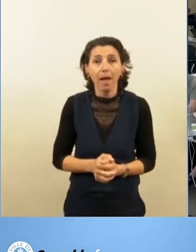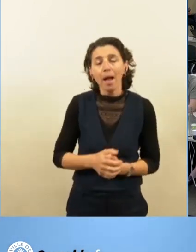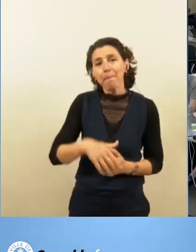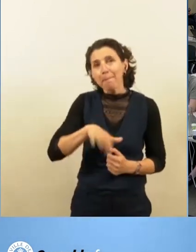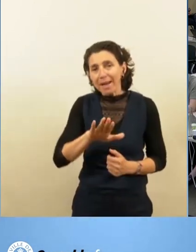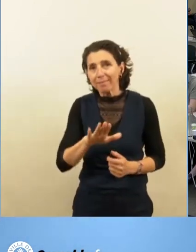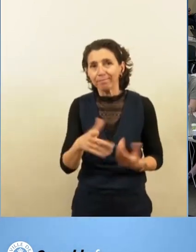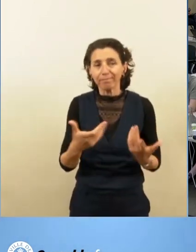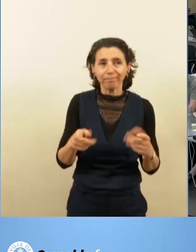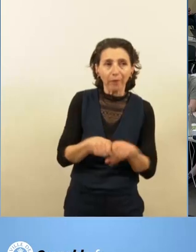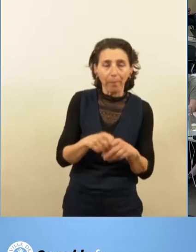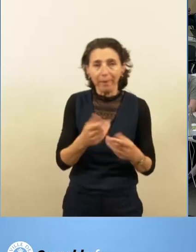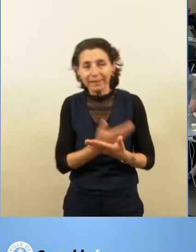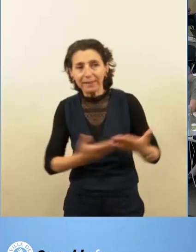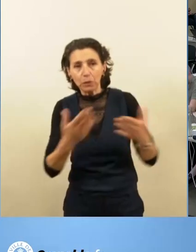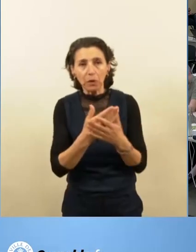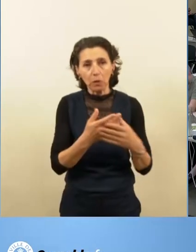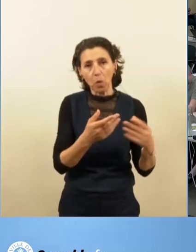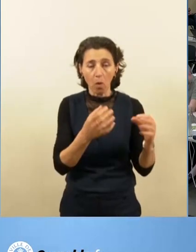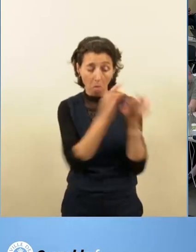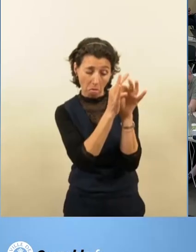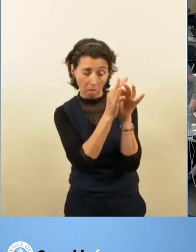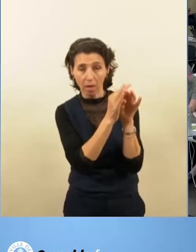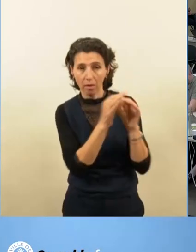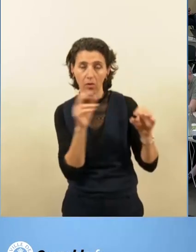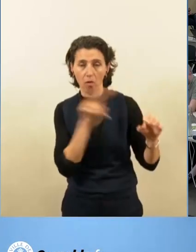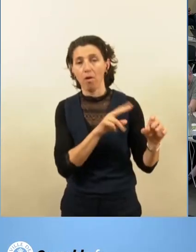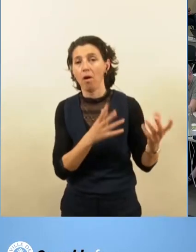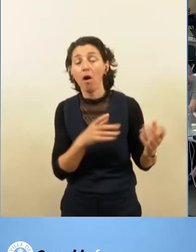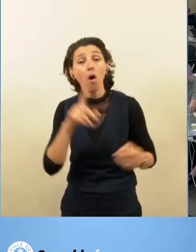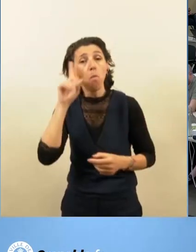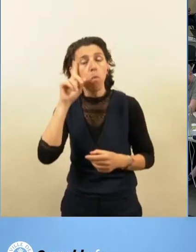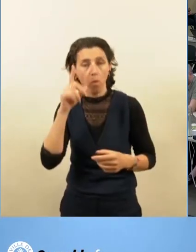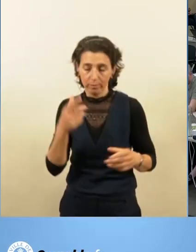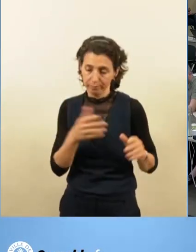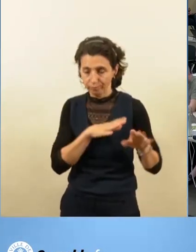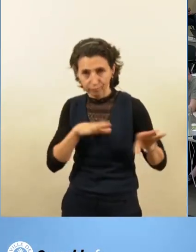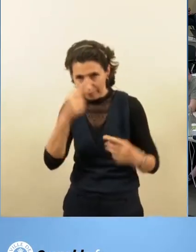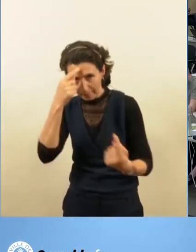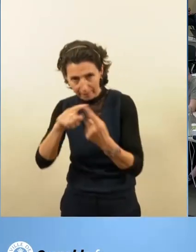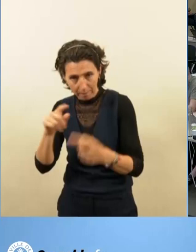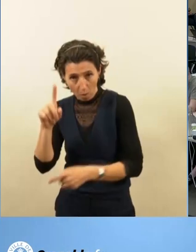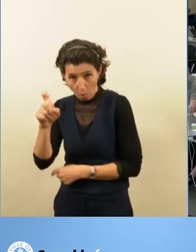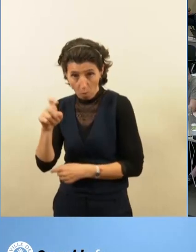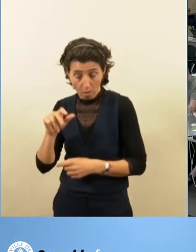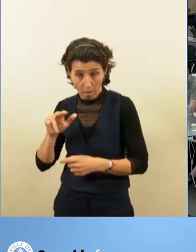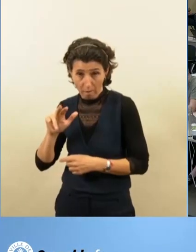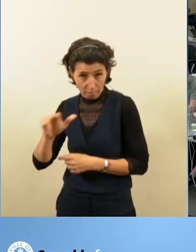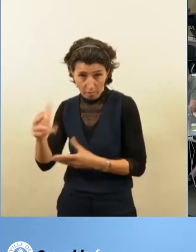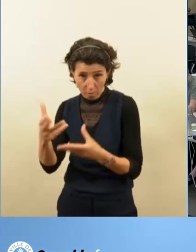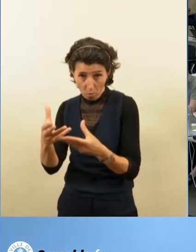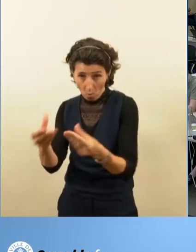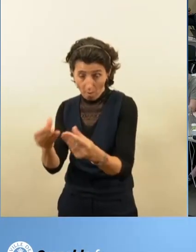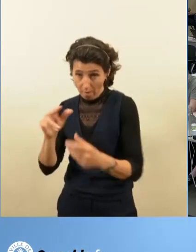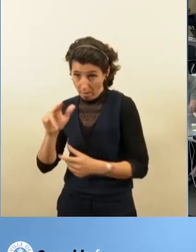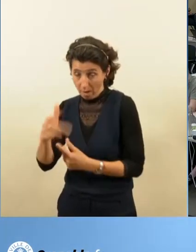par le petit bout de la lorgnette parce que permettez-moi de vous dire que quand on parle de l'eau et ça va être une pénurie et c'est un vrai sujet et que